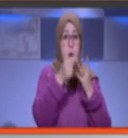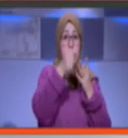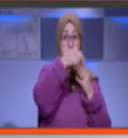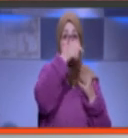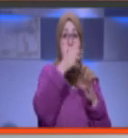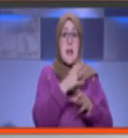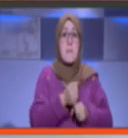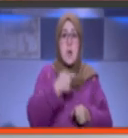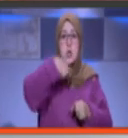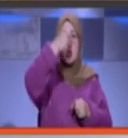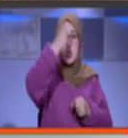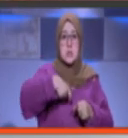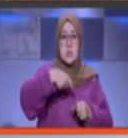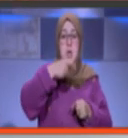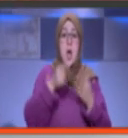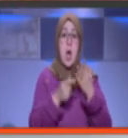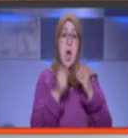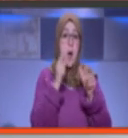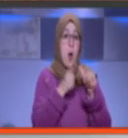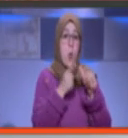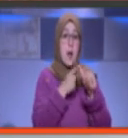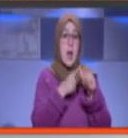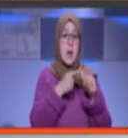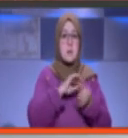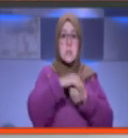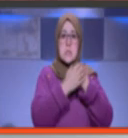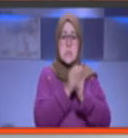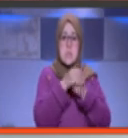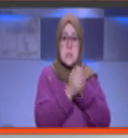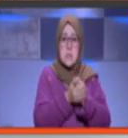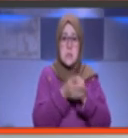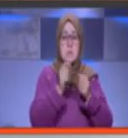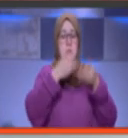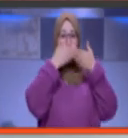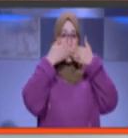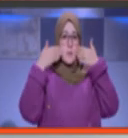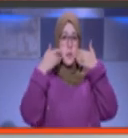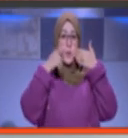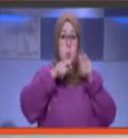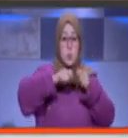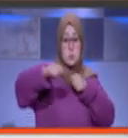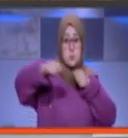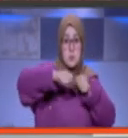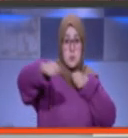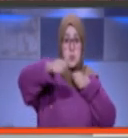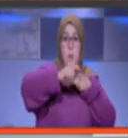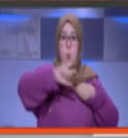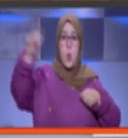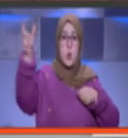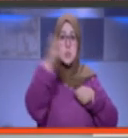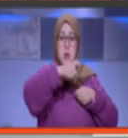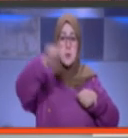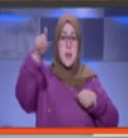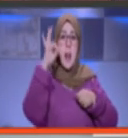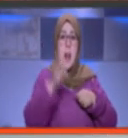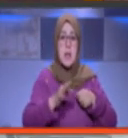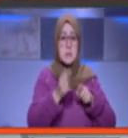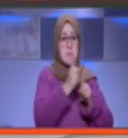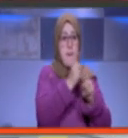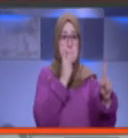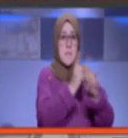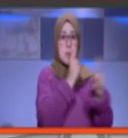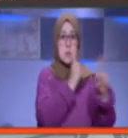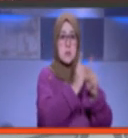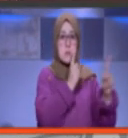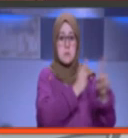معاه المطهر ولابس القفاز والكمامة، وهو في الطريق ياخد مسافته الآمنة عن الناس وراكب وسيلة نقل من اللي الدولة معقماها،